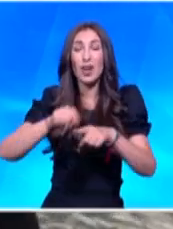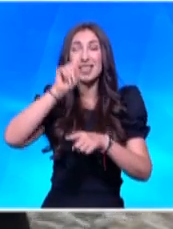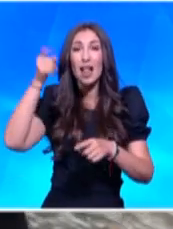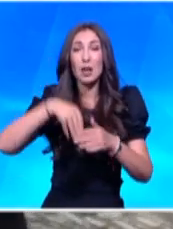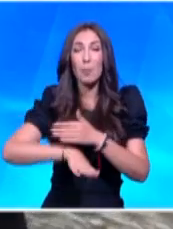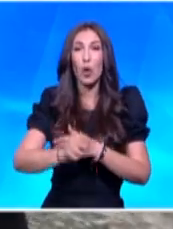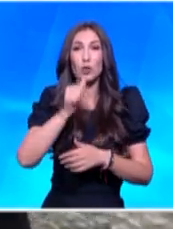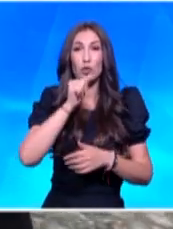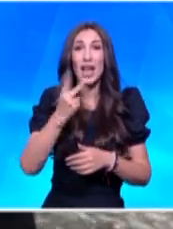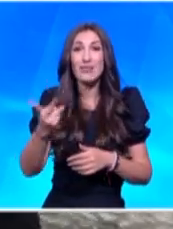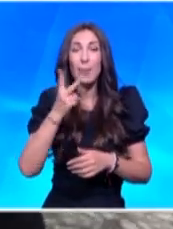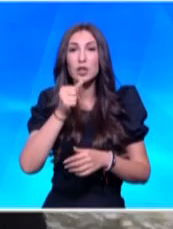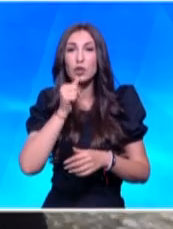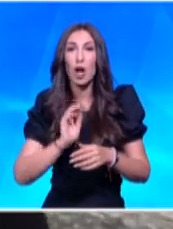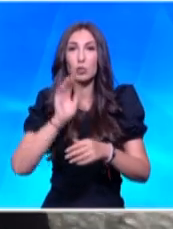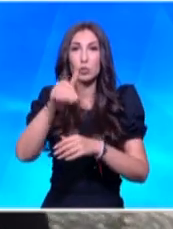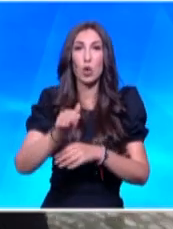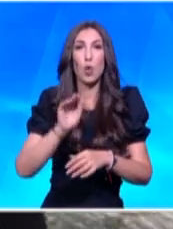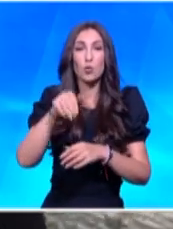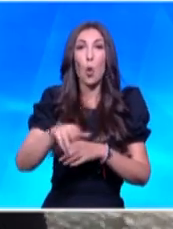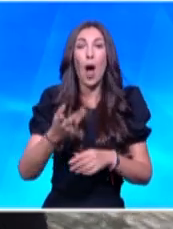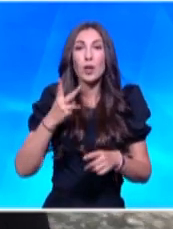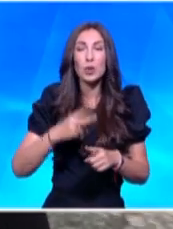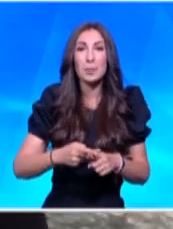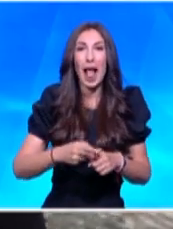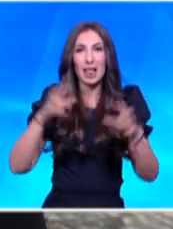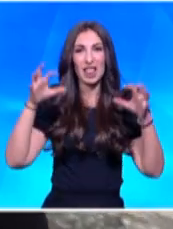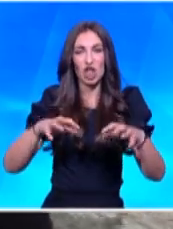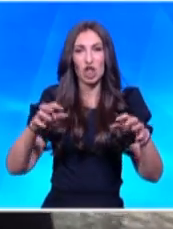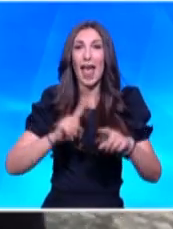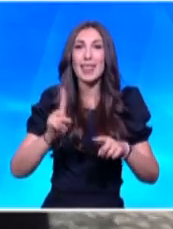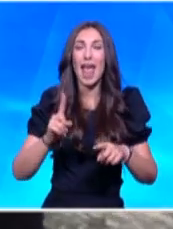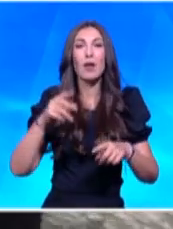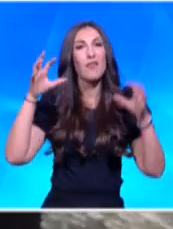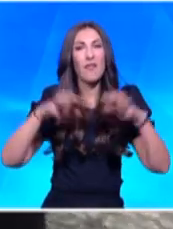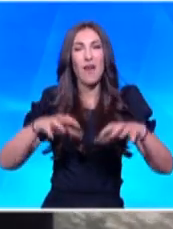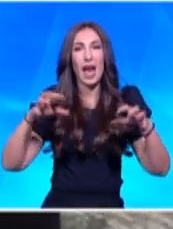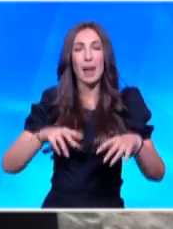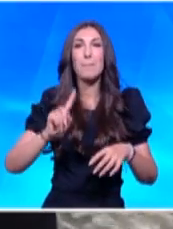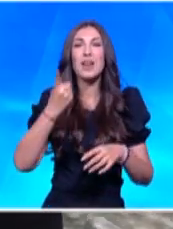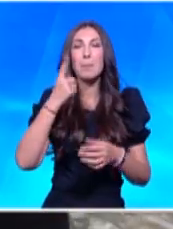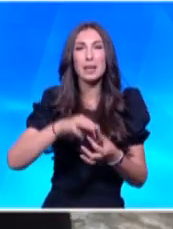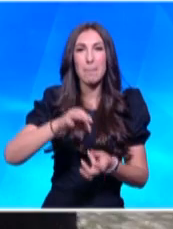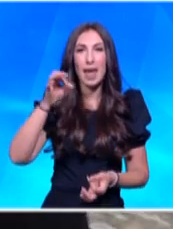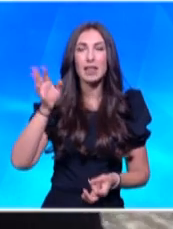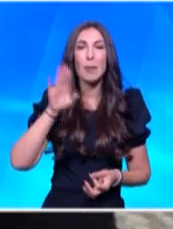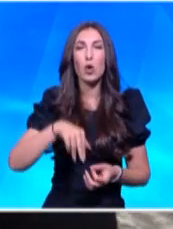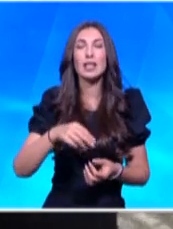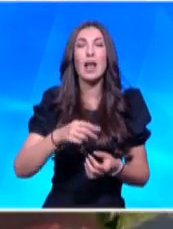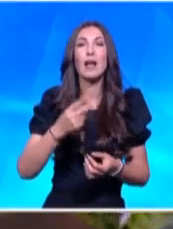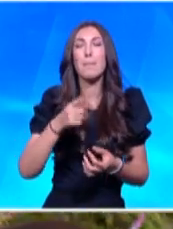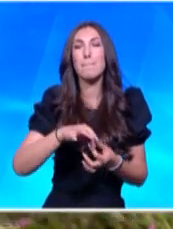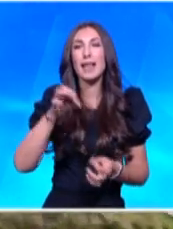пъти дойде голяма вода. В момента, в който спреше дъжда, не когато валеше. Първият път беше на метър, втория път мина метър и половина